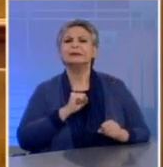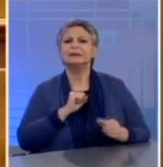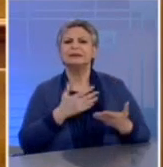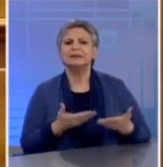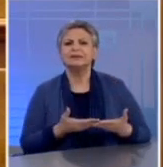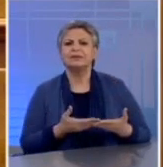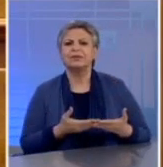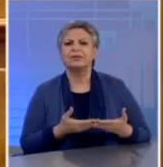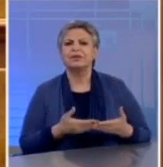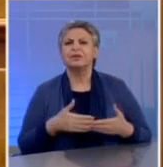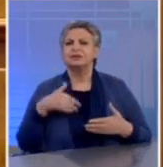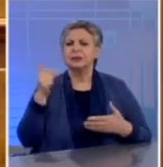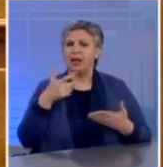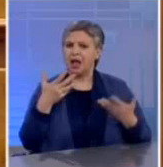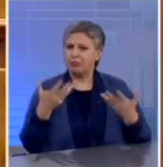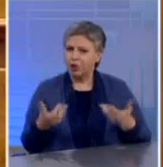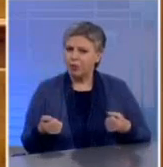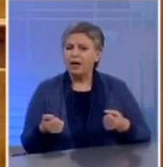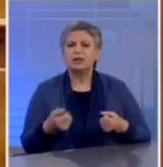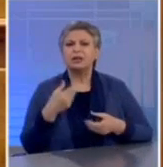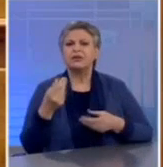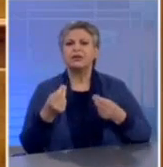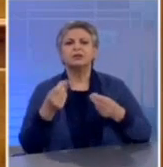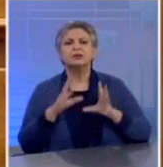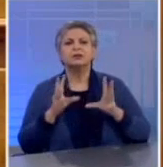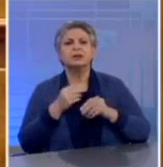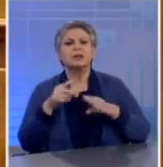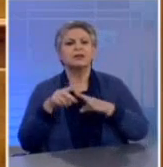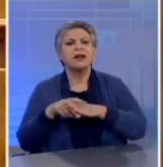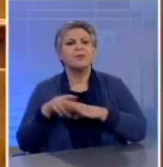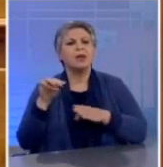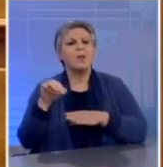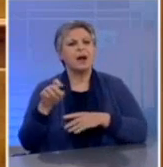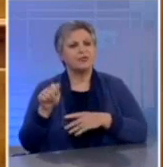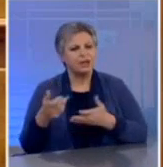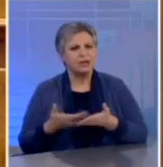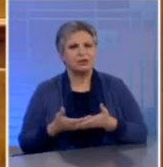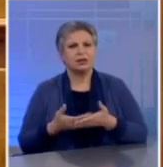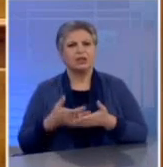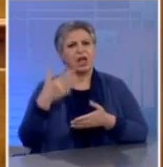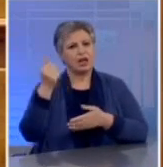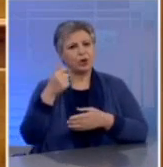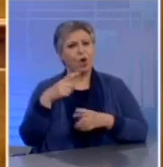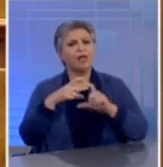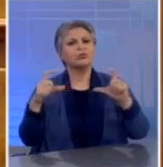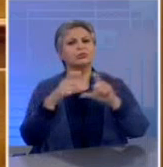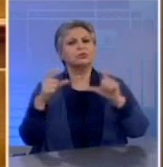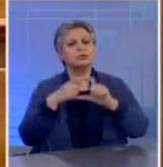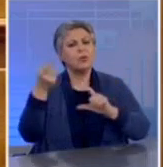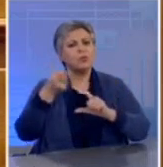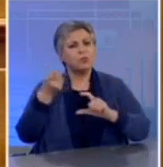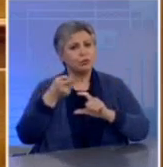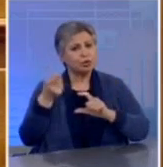της Μαρφίν? Υπάρχουν στελέχη του Πασόκ ή συγγενικά τους πρόσωπα που είναι μέτοχοι της Μαρφίν?